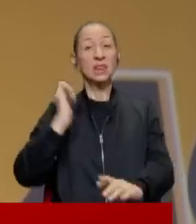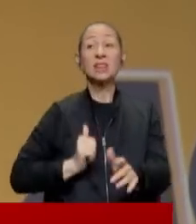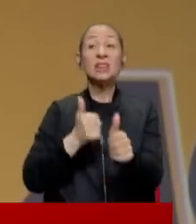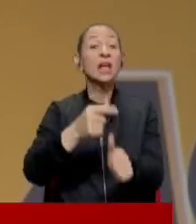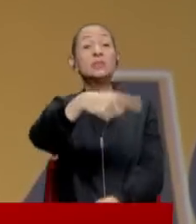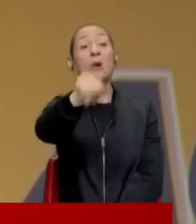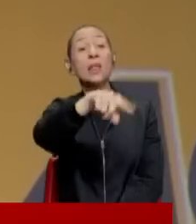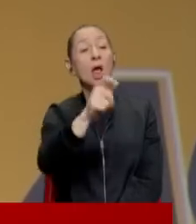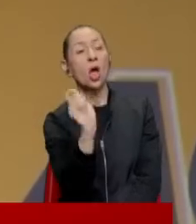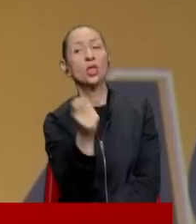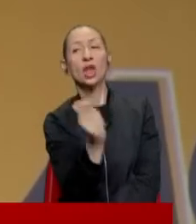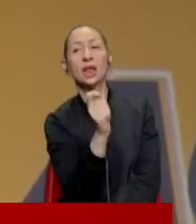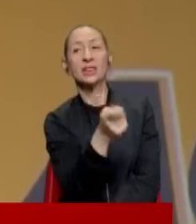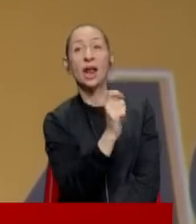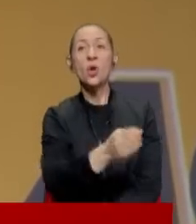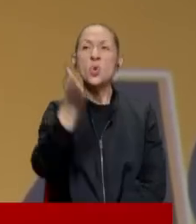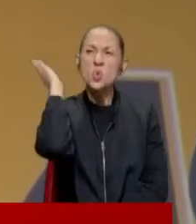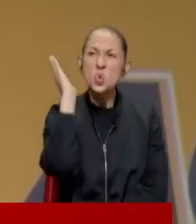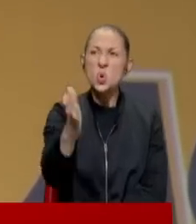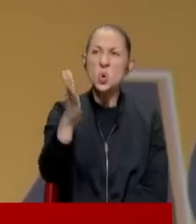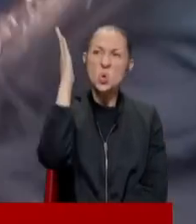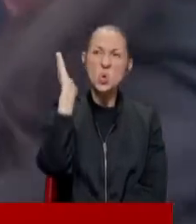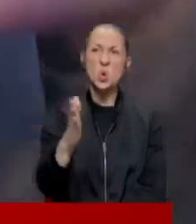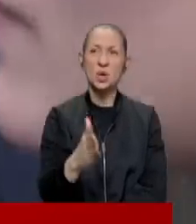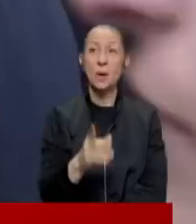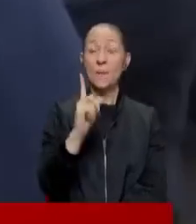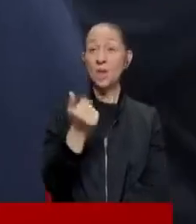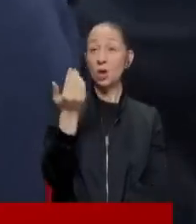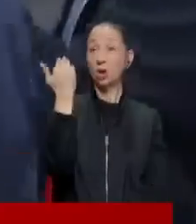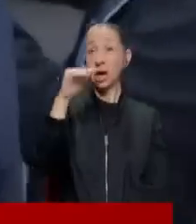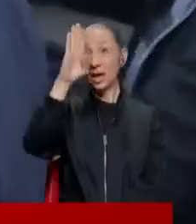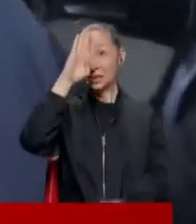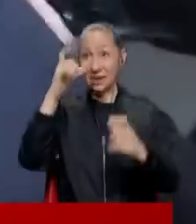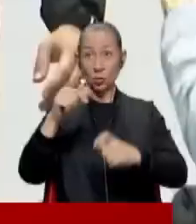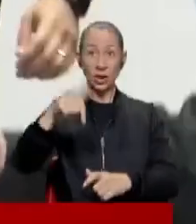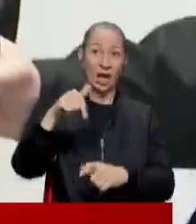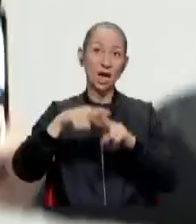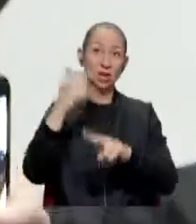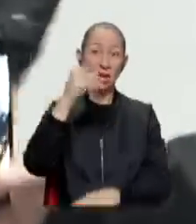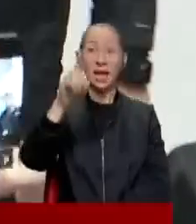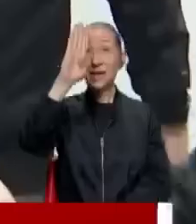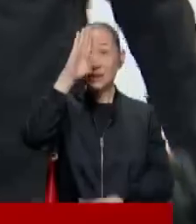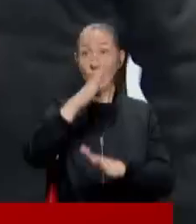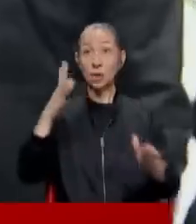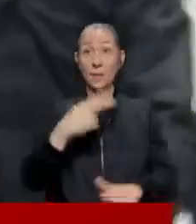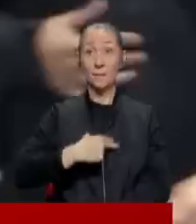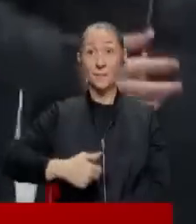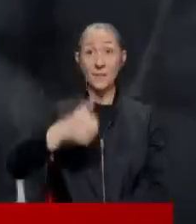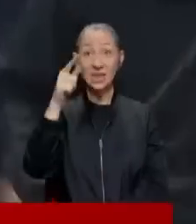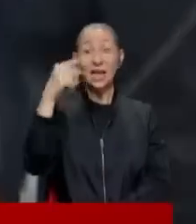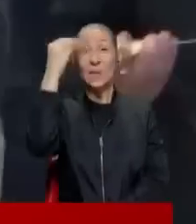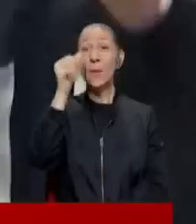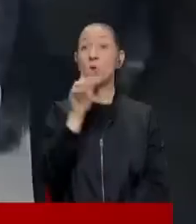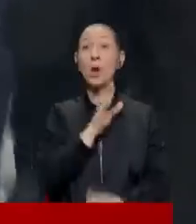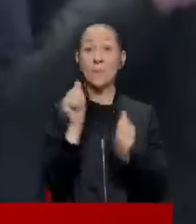danışmanlarını ödeyenlere yuh olsun yok bir gün önce de istanbul'daydık Şener İstanbul Büyükşehir Belediye başkanı